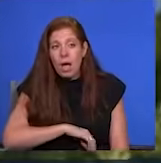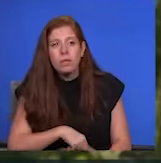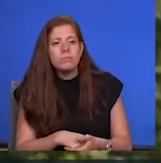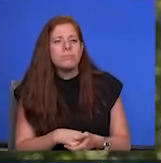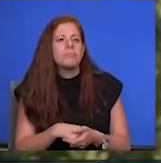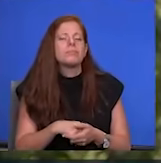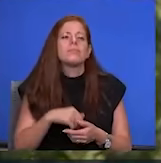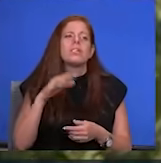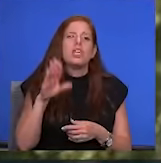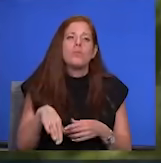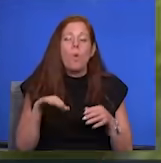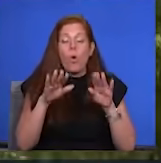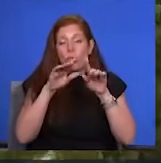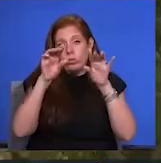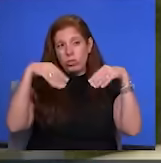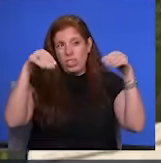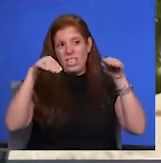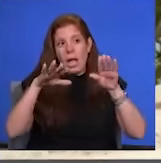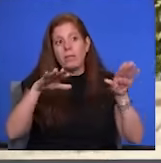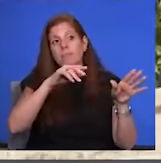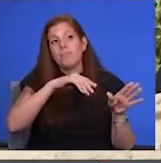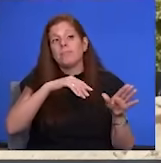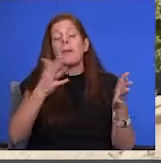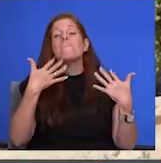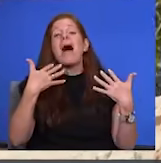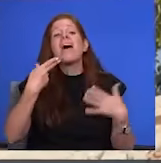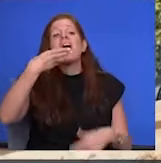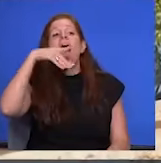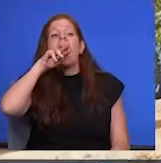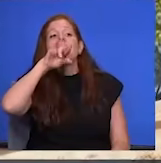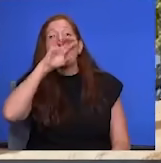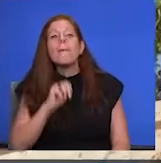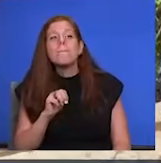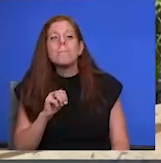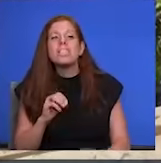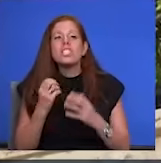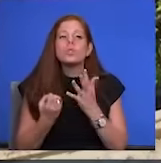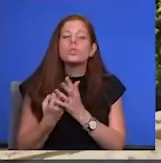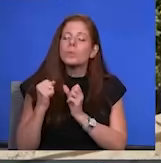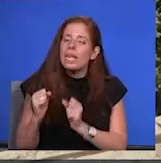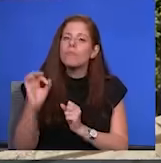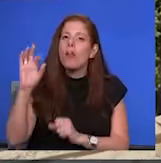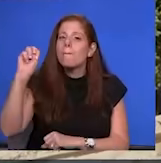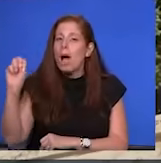הכיסוי שלו. פארק הדרים, מיסודם של מרשה ואסף כספי.